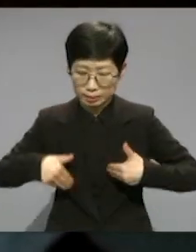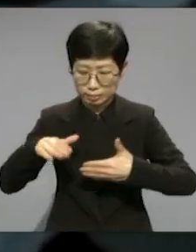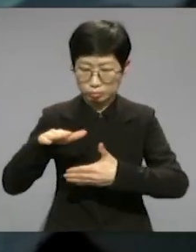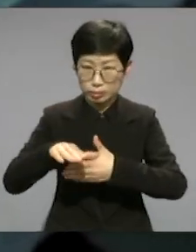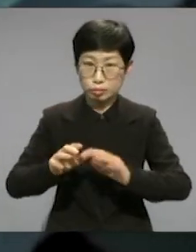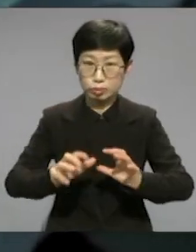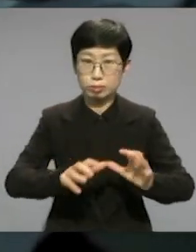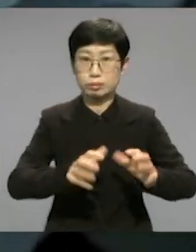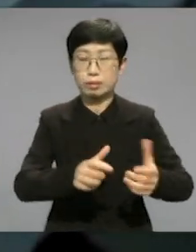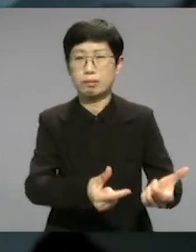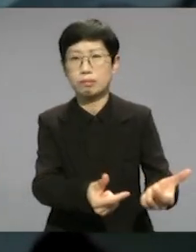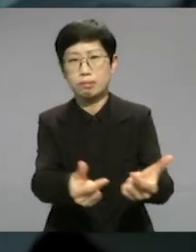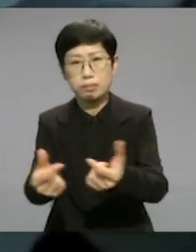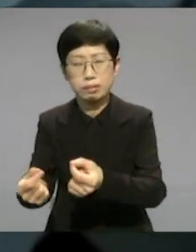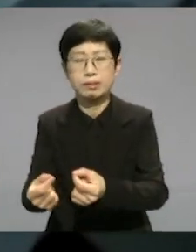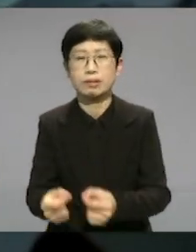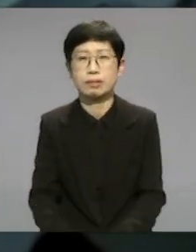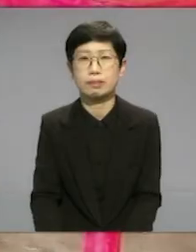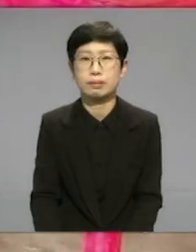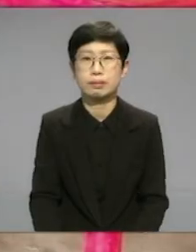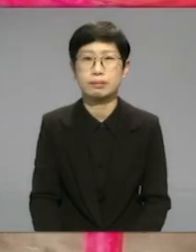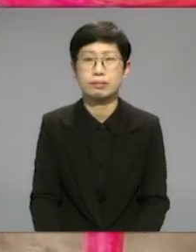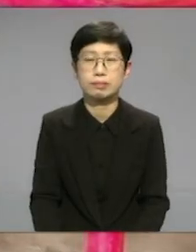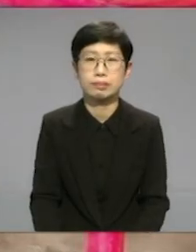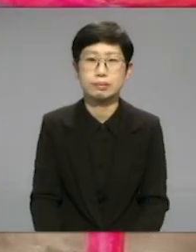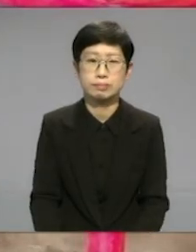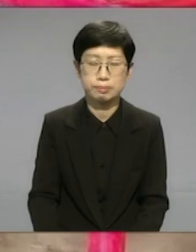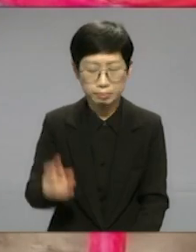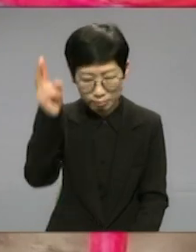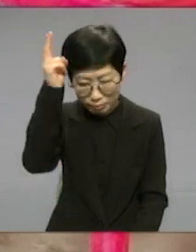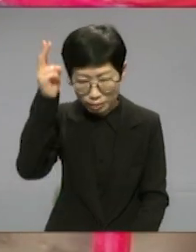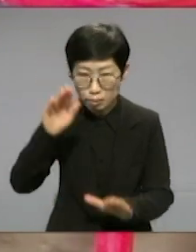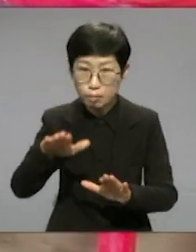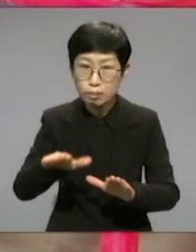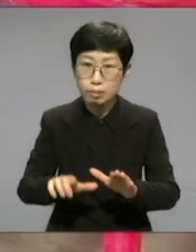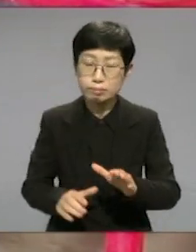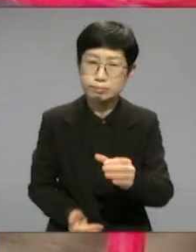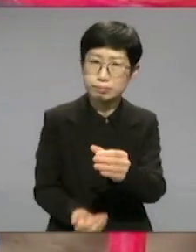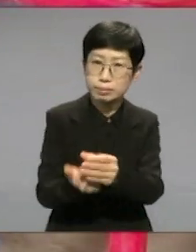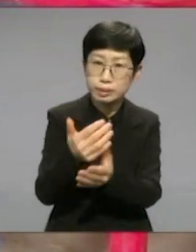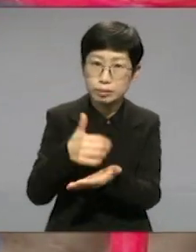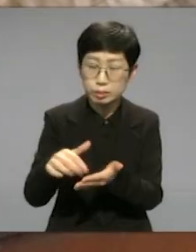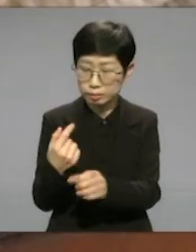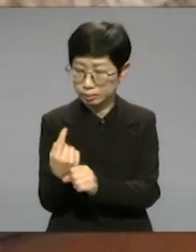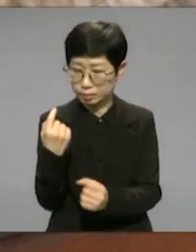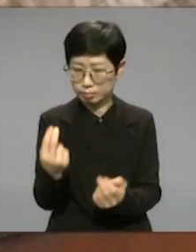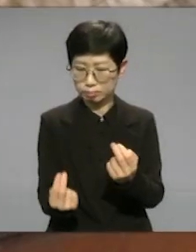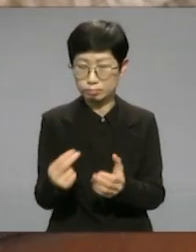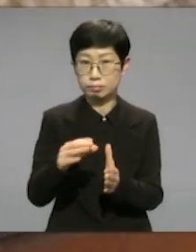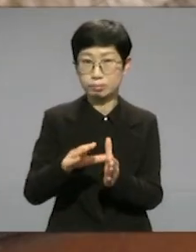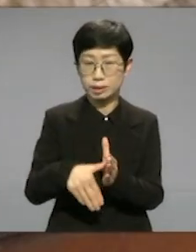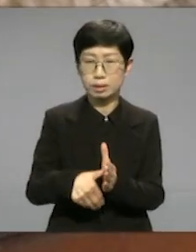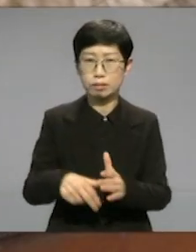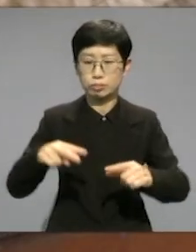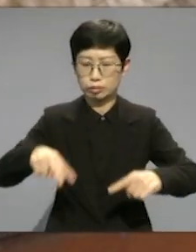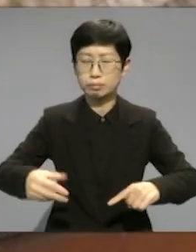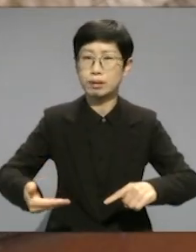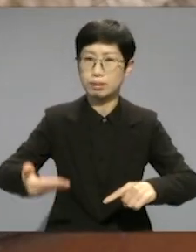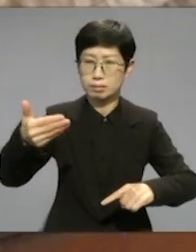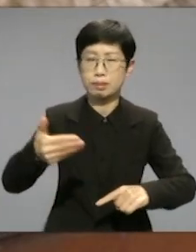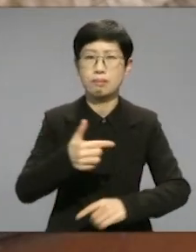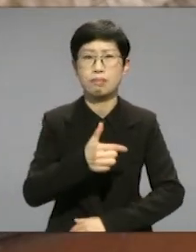국가들도 댕기열에 시달리고 있습니다. 페루는 올해 감염 사례가 지난해 같은 기간과 비교하면 두 배 이상